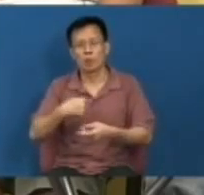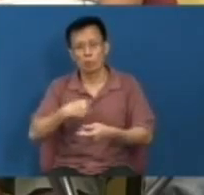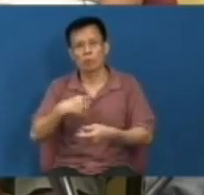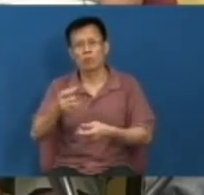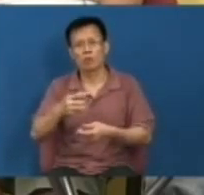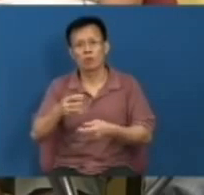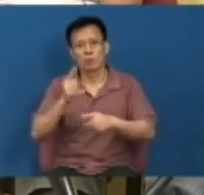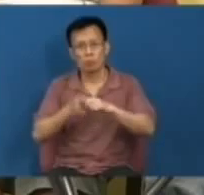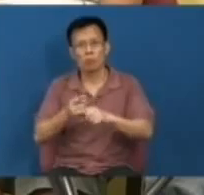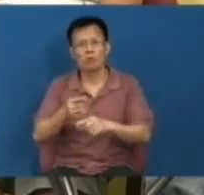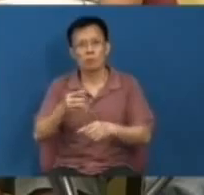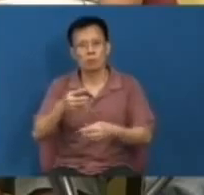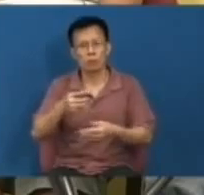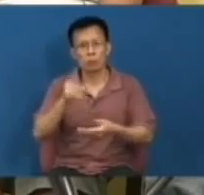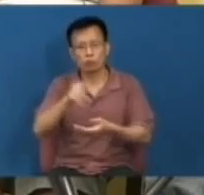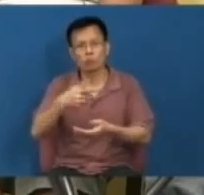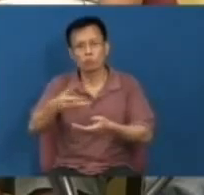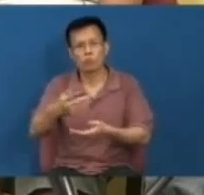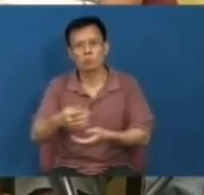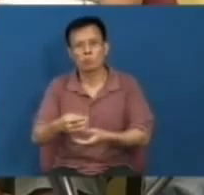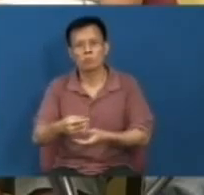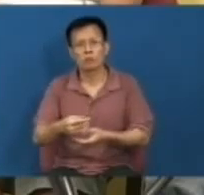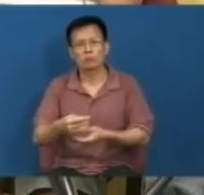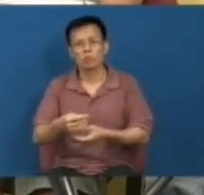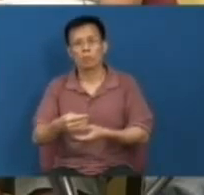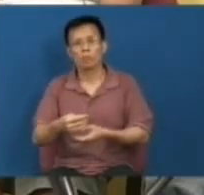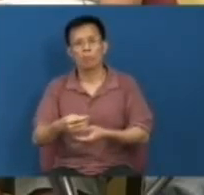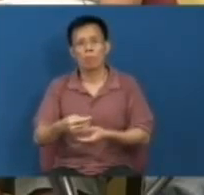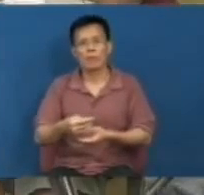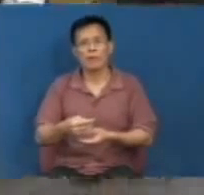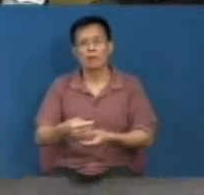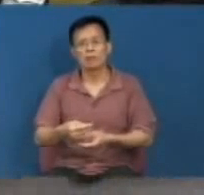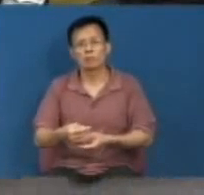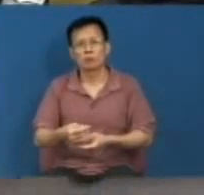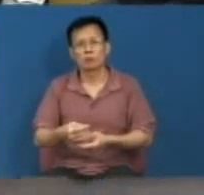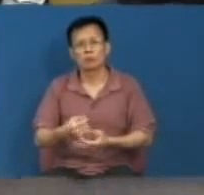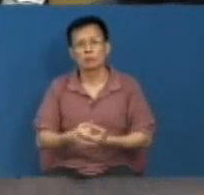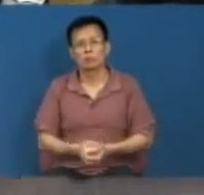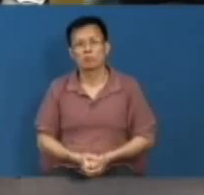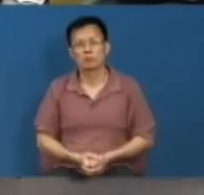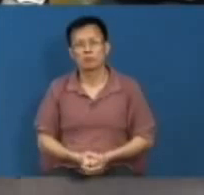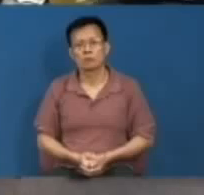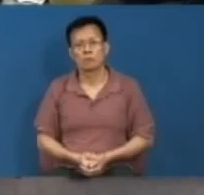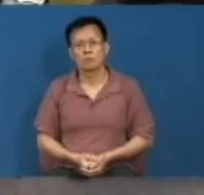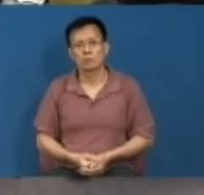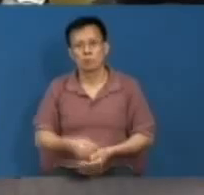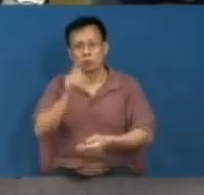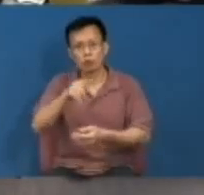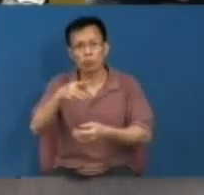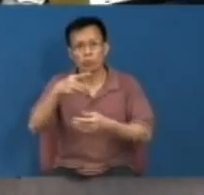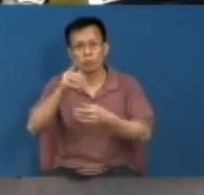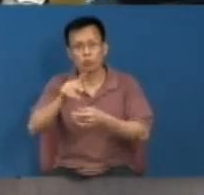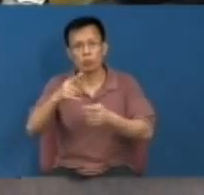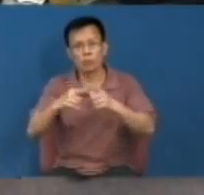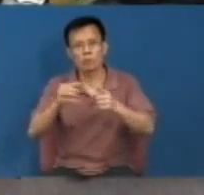我就冇租客嘅，咁啊。佢就話： 咁佢都算離譜喎！一陣又話你空置，一陣又話你租俾人。 係啦， 咁租俾人就唔係空置啦，咁即係自相